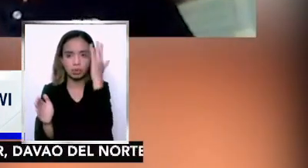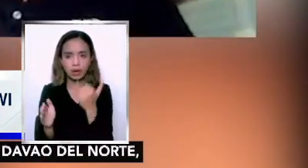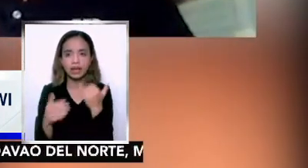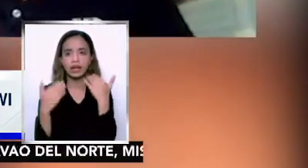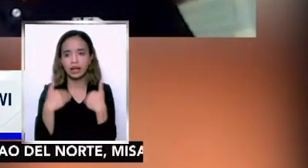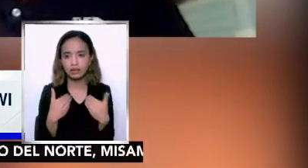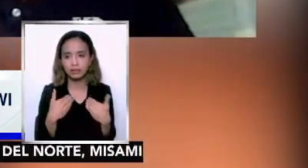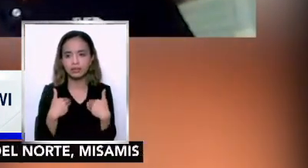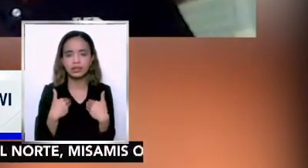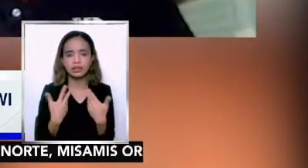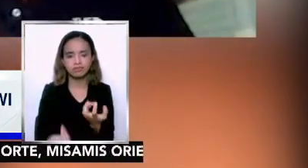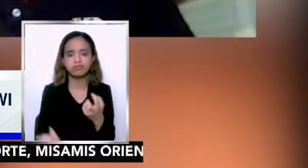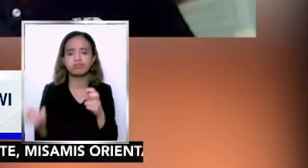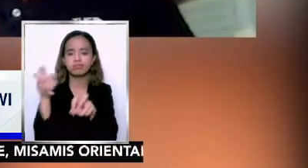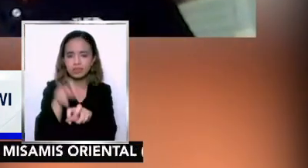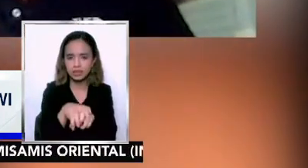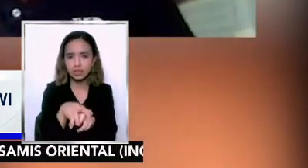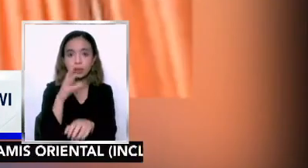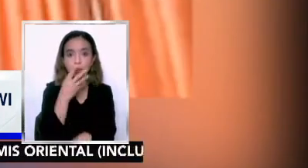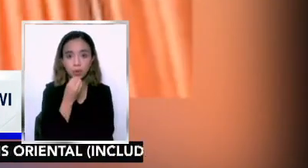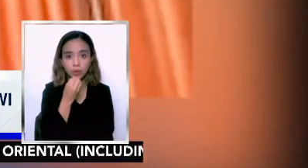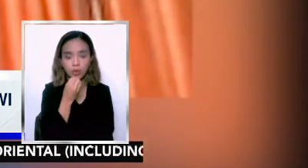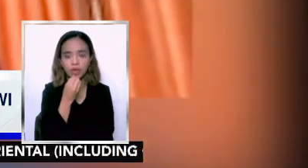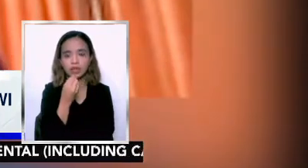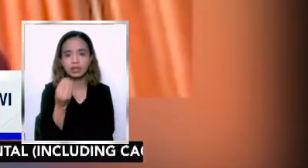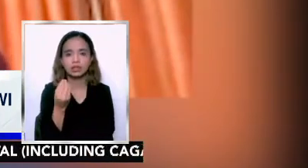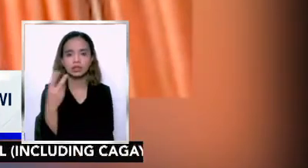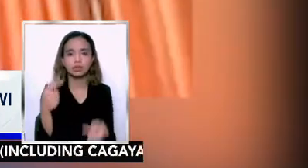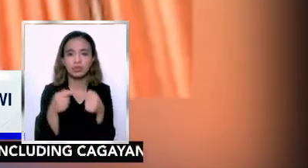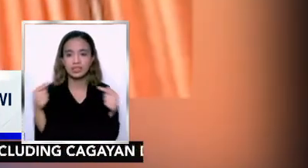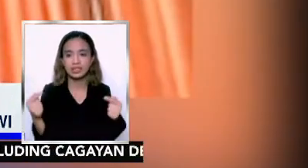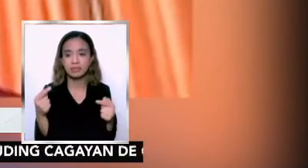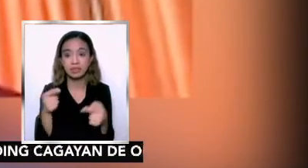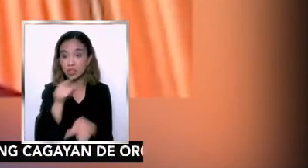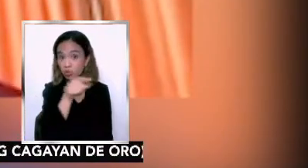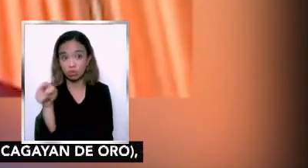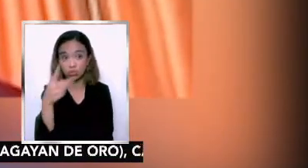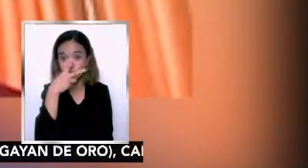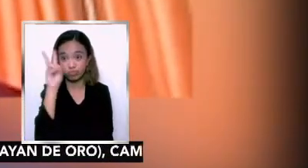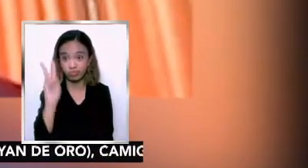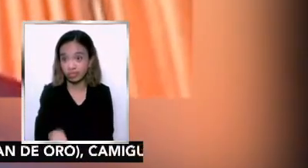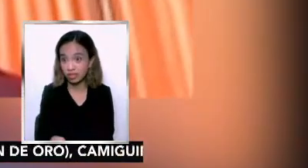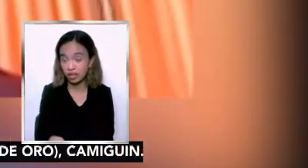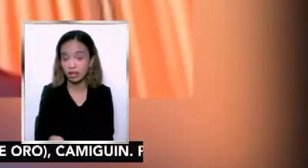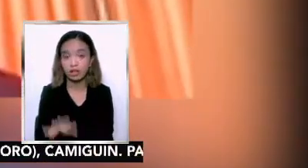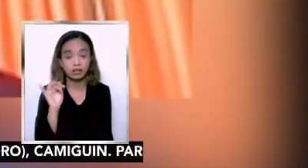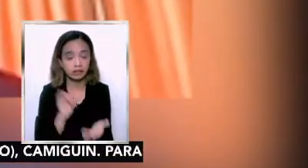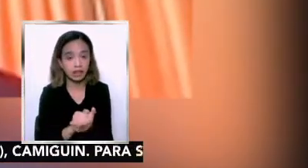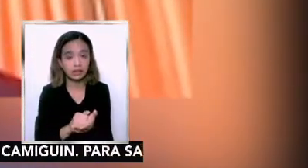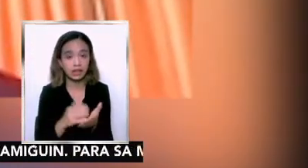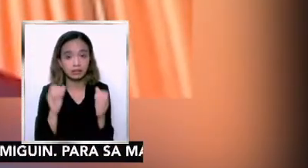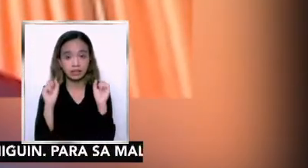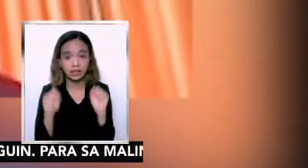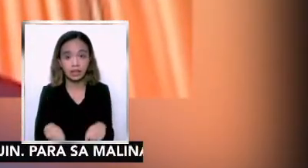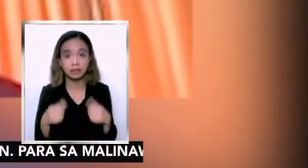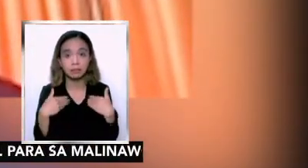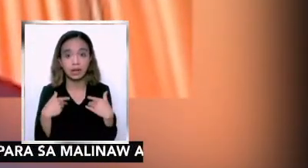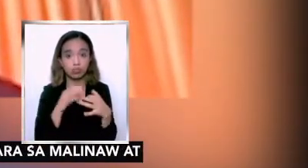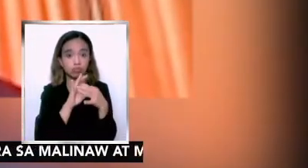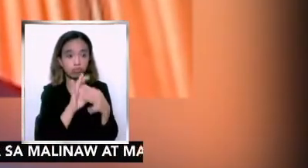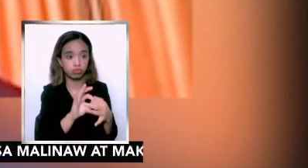sympathy ang opposition. Di ba nyo nakikita na yan ay may pwedeng magkaroon ng relasyon sa eleksyon?